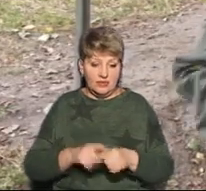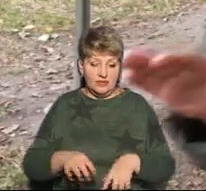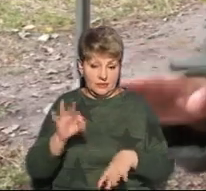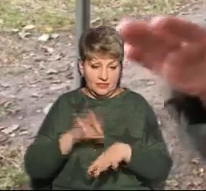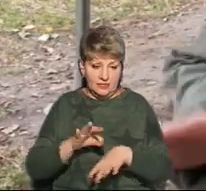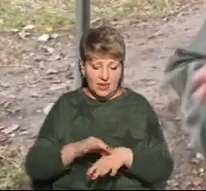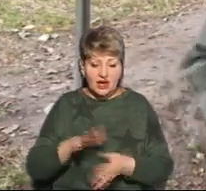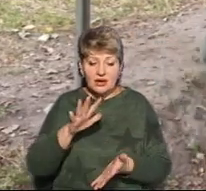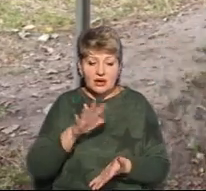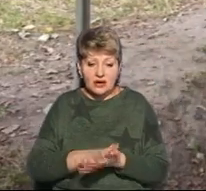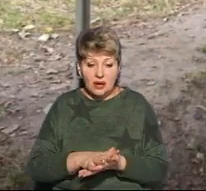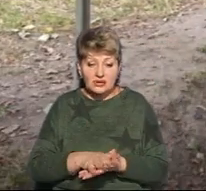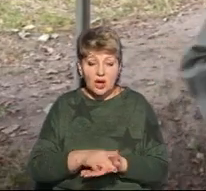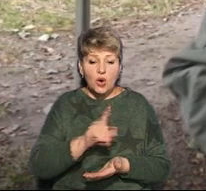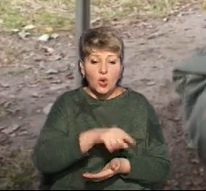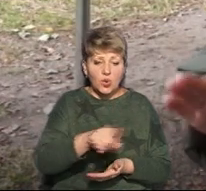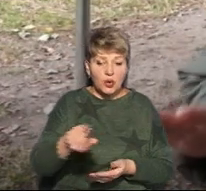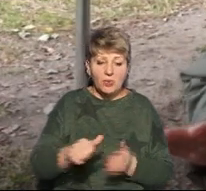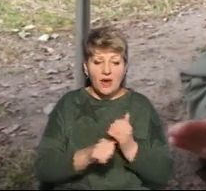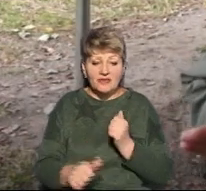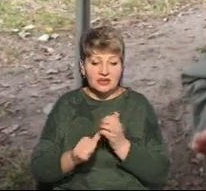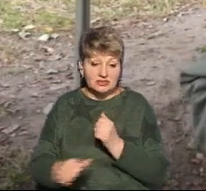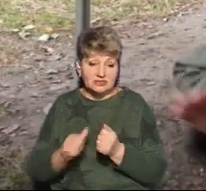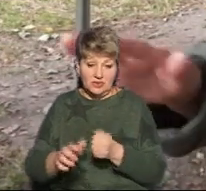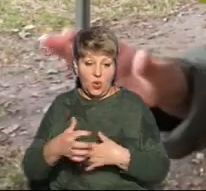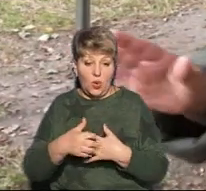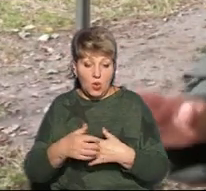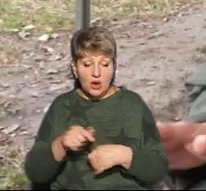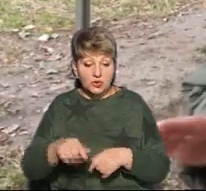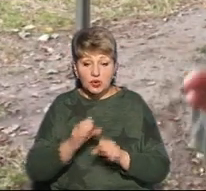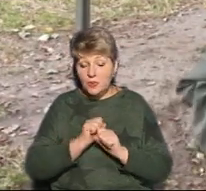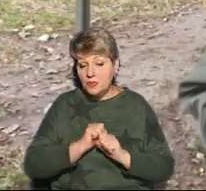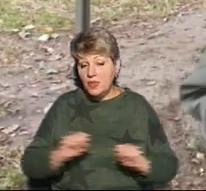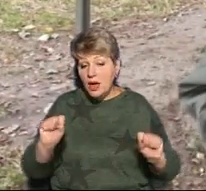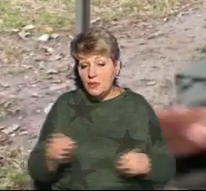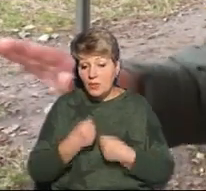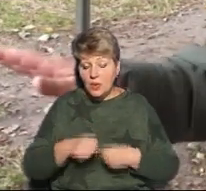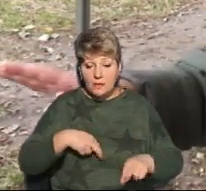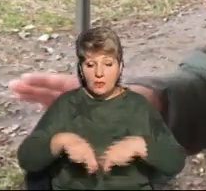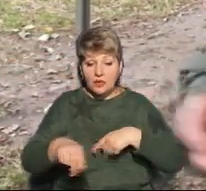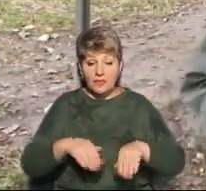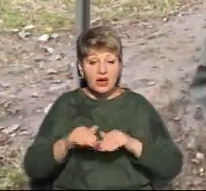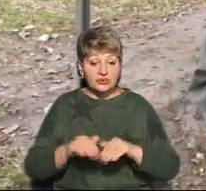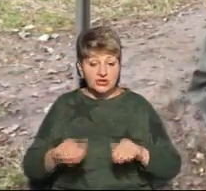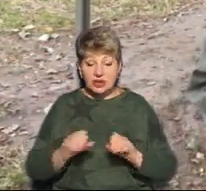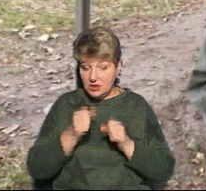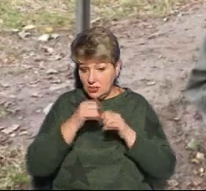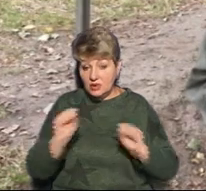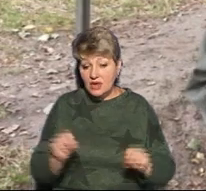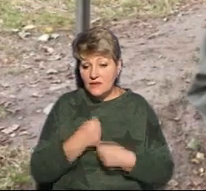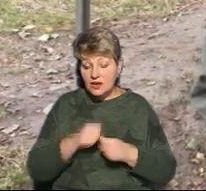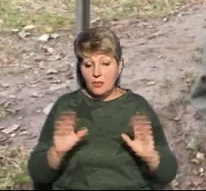антисанітарія. Кругом екстременти кошачі лежать. Тут не можна ні пройти, ніде нічого. Дітям не можна навіть погуляти у